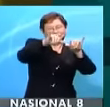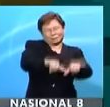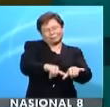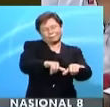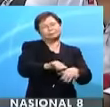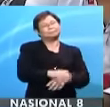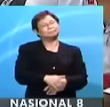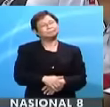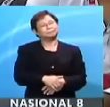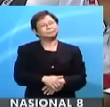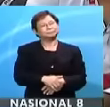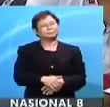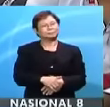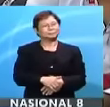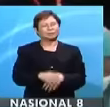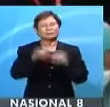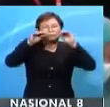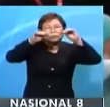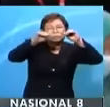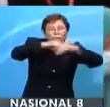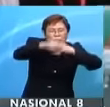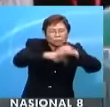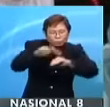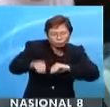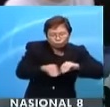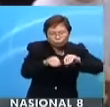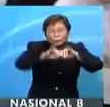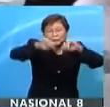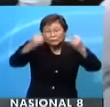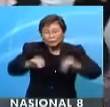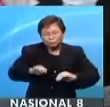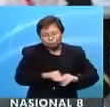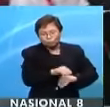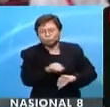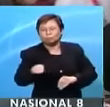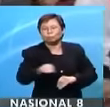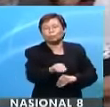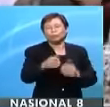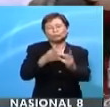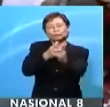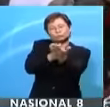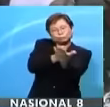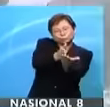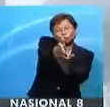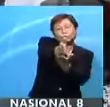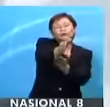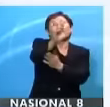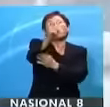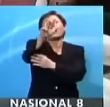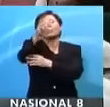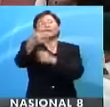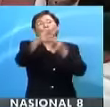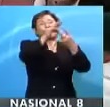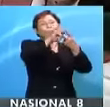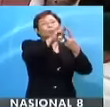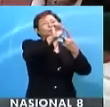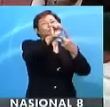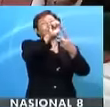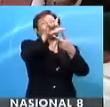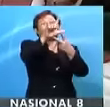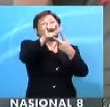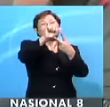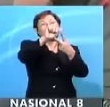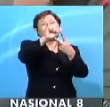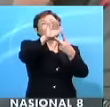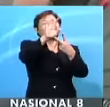jemaah. Ia bagi memberi pemahaman mengenai pergerakan jemaah dari Mekah menuju ke Arafah, Muzdalifah dan seterusnya